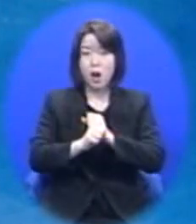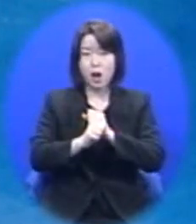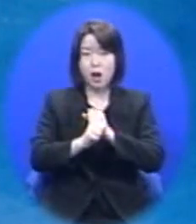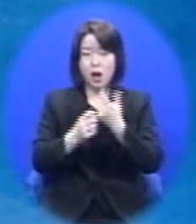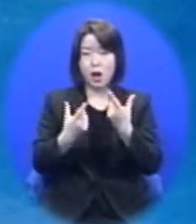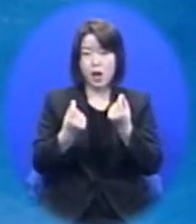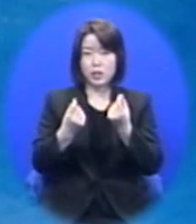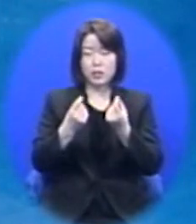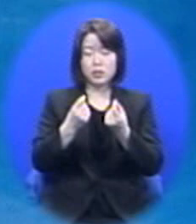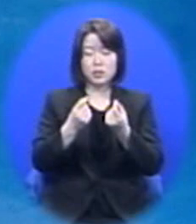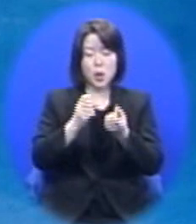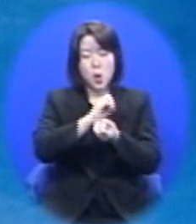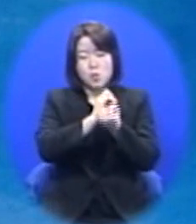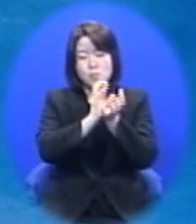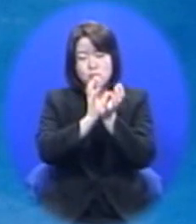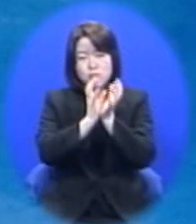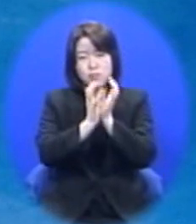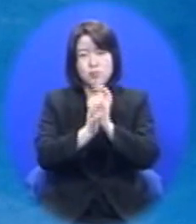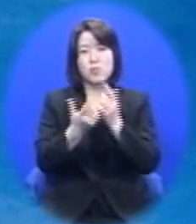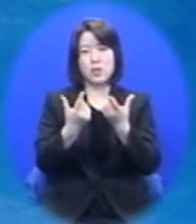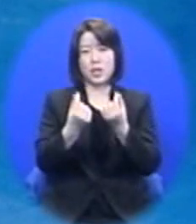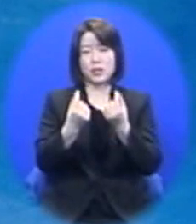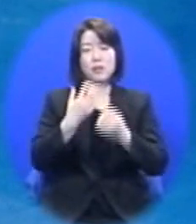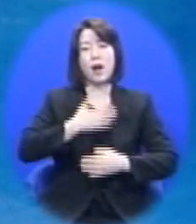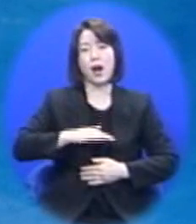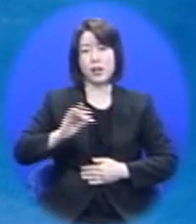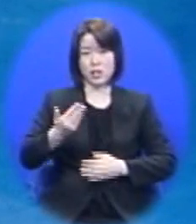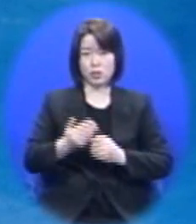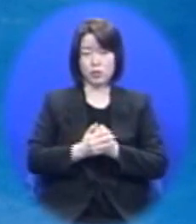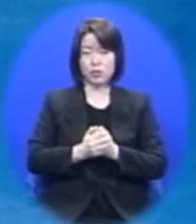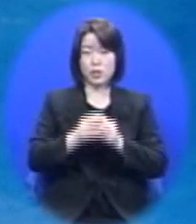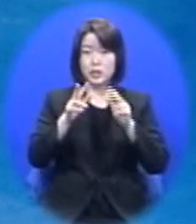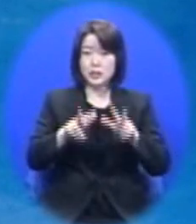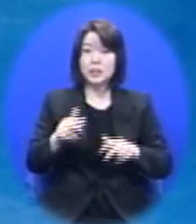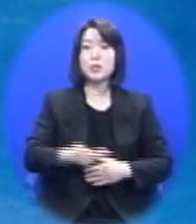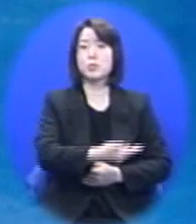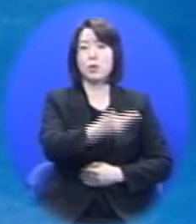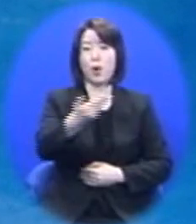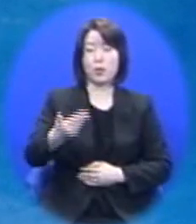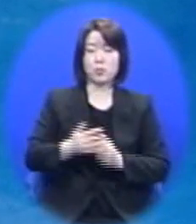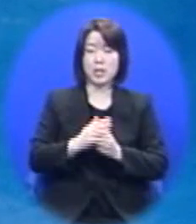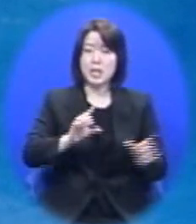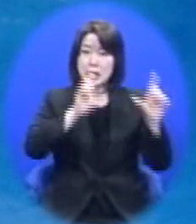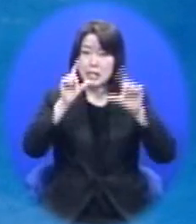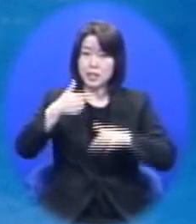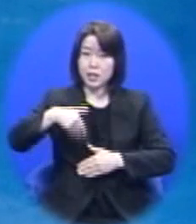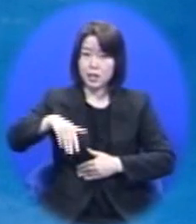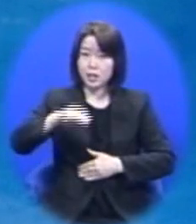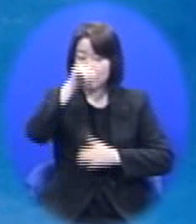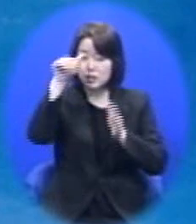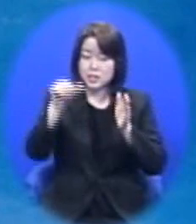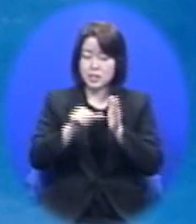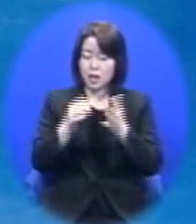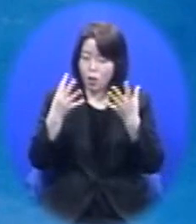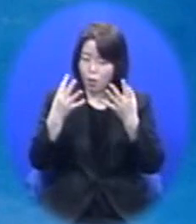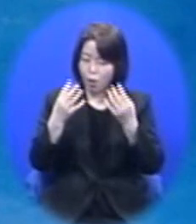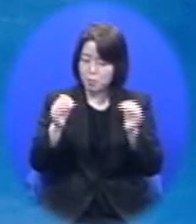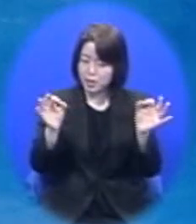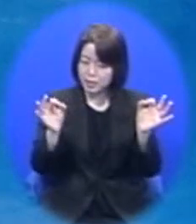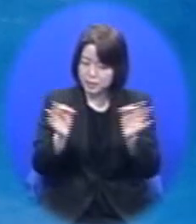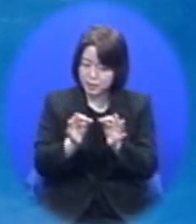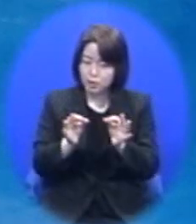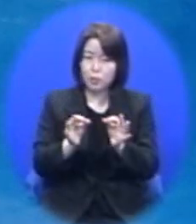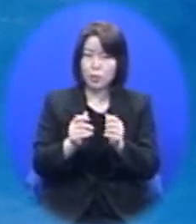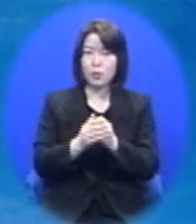사실을 아셔야 돼요. 지금 여러분들이 살아가는 인생이 얼마나 짧으며 얼마나